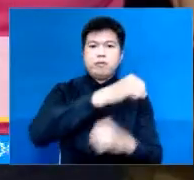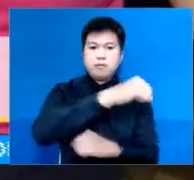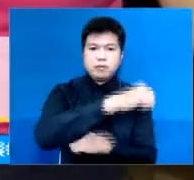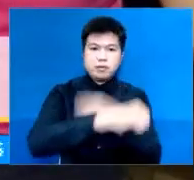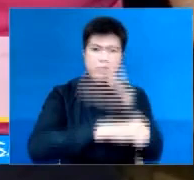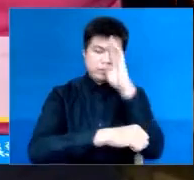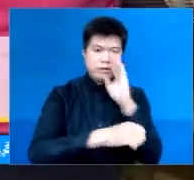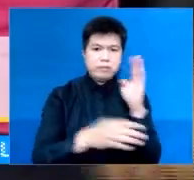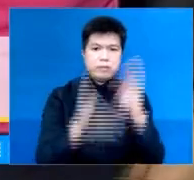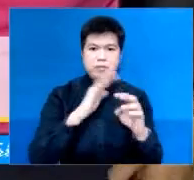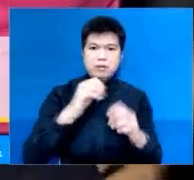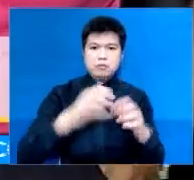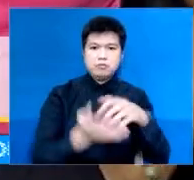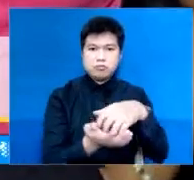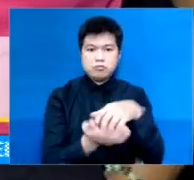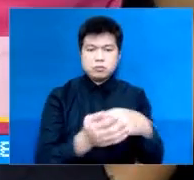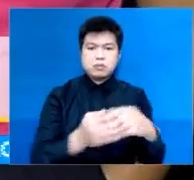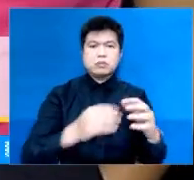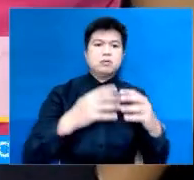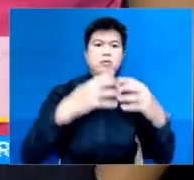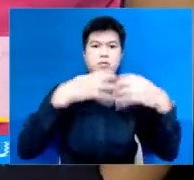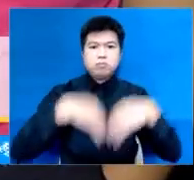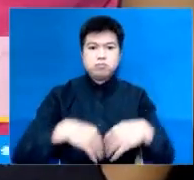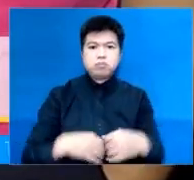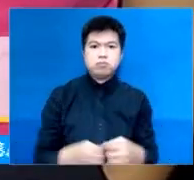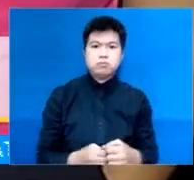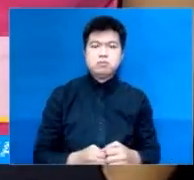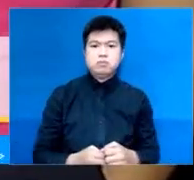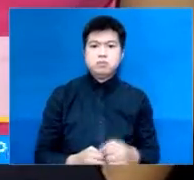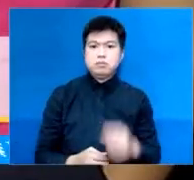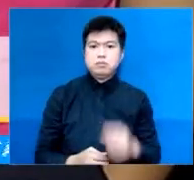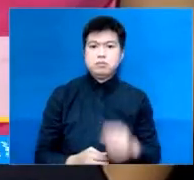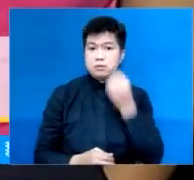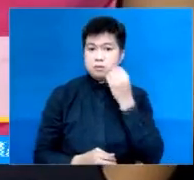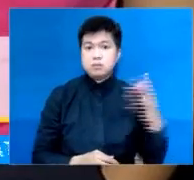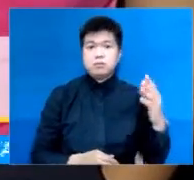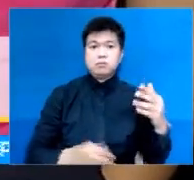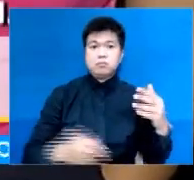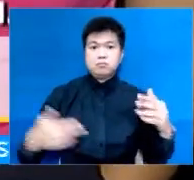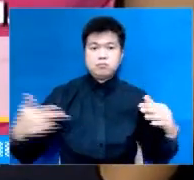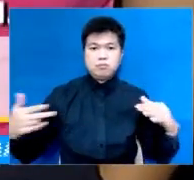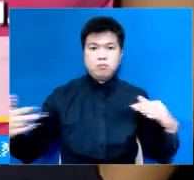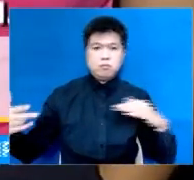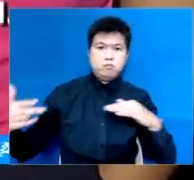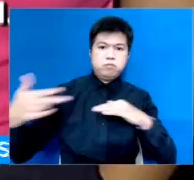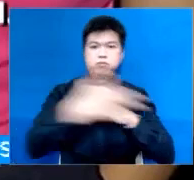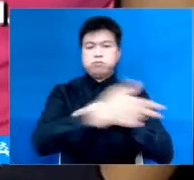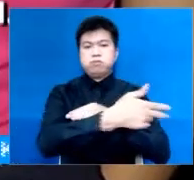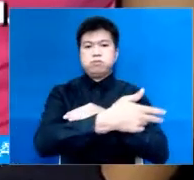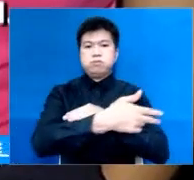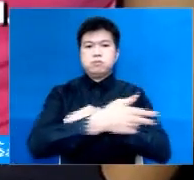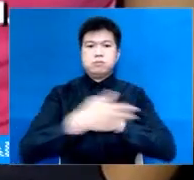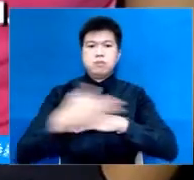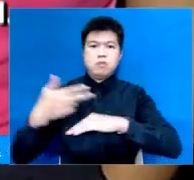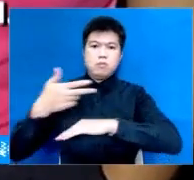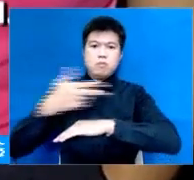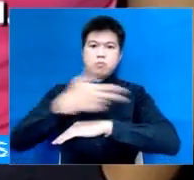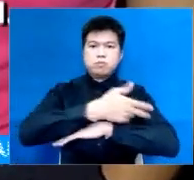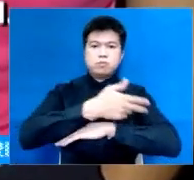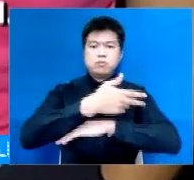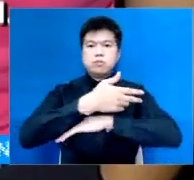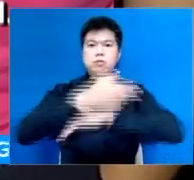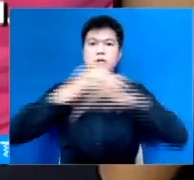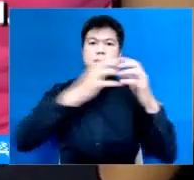kanyang lola nang mag-counterflow ang isang dump truck sa mga sasakyan na papunta sa ng Tagbilaran. Wala naman kami itong tulay, and then paman